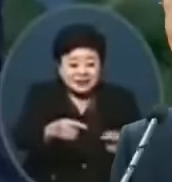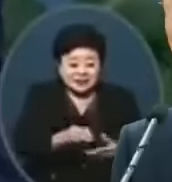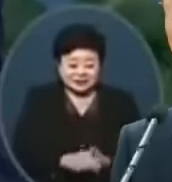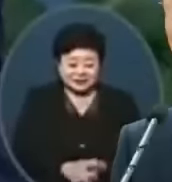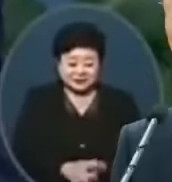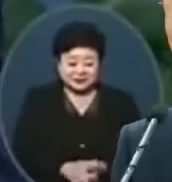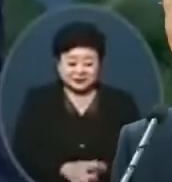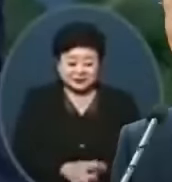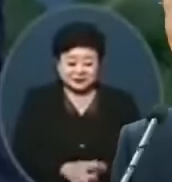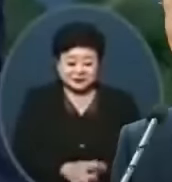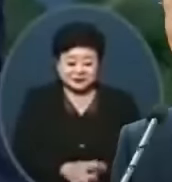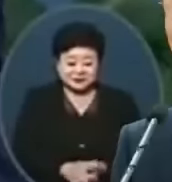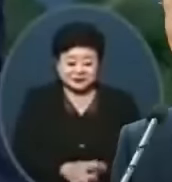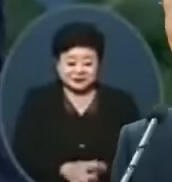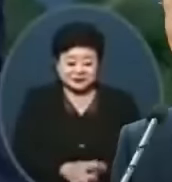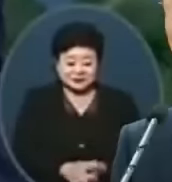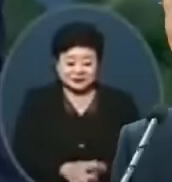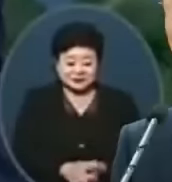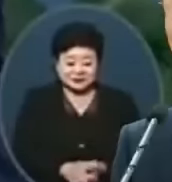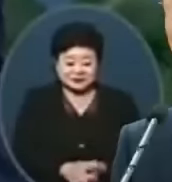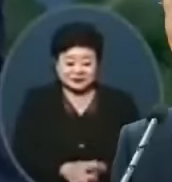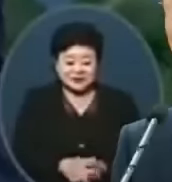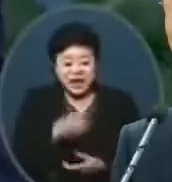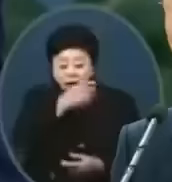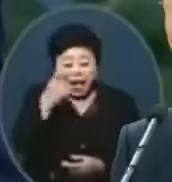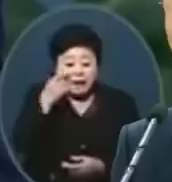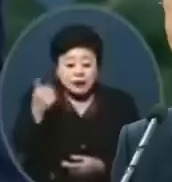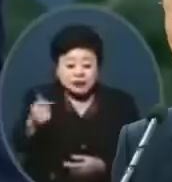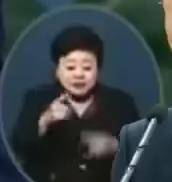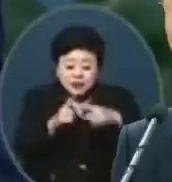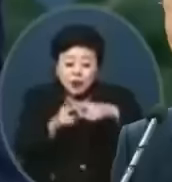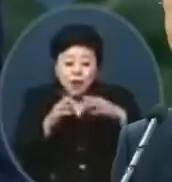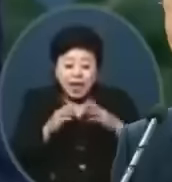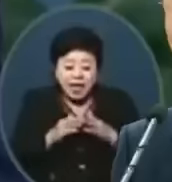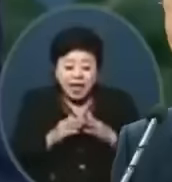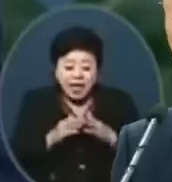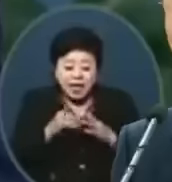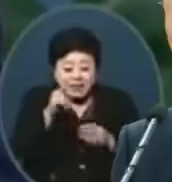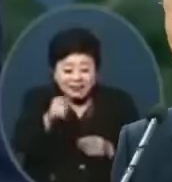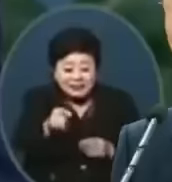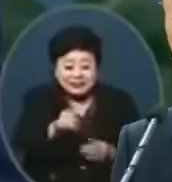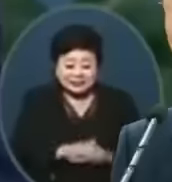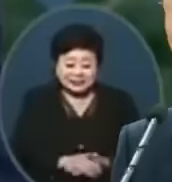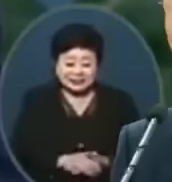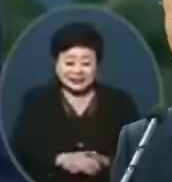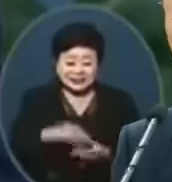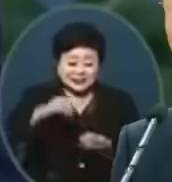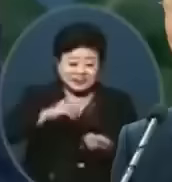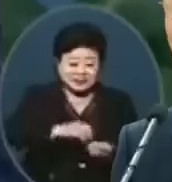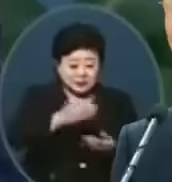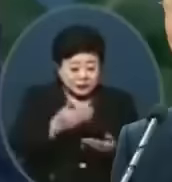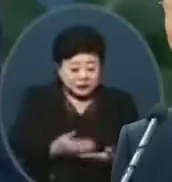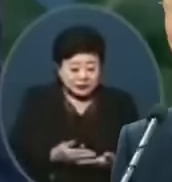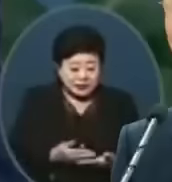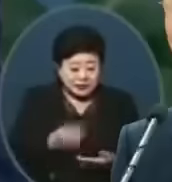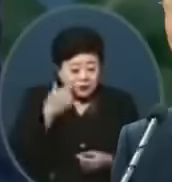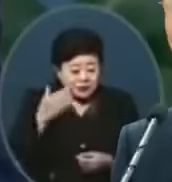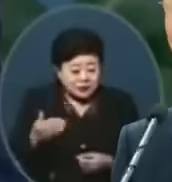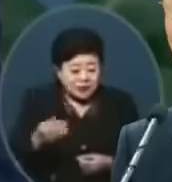맞이했어요. 아니, 아버지 교회에 당신이 인수받은 얘기는 아버지가